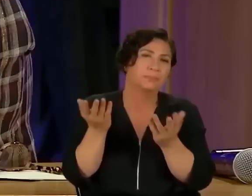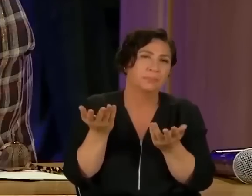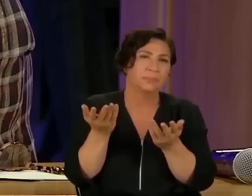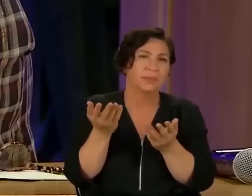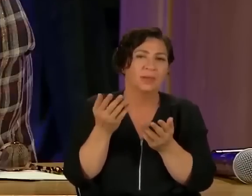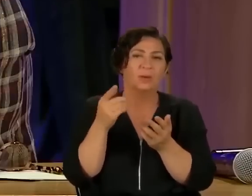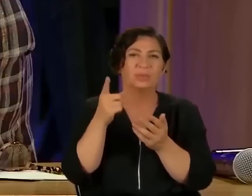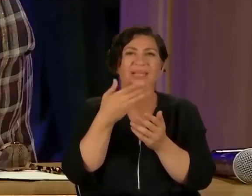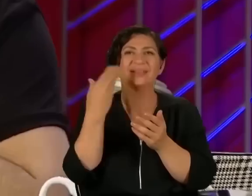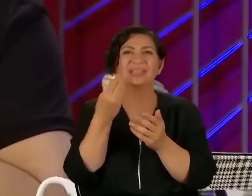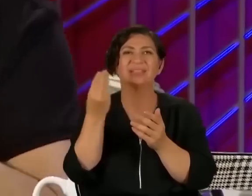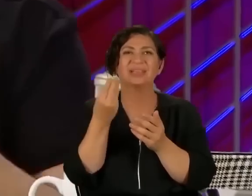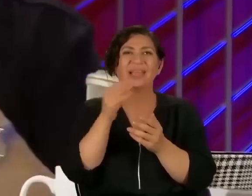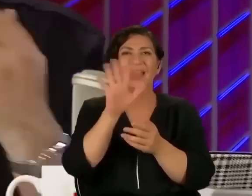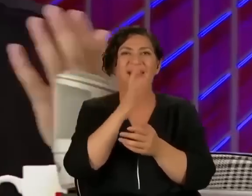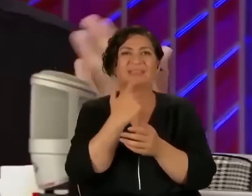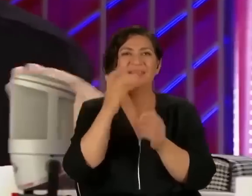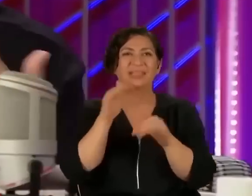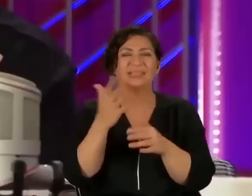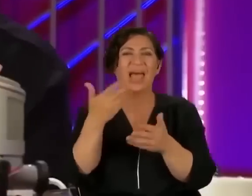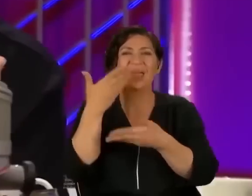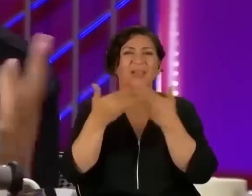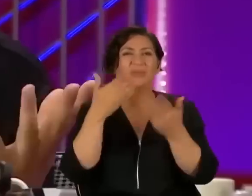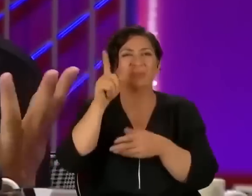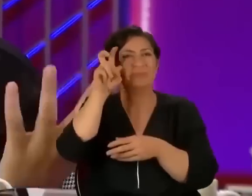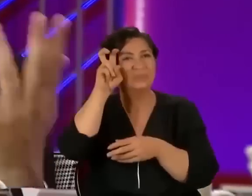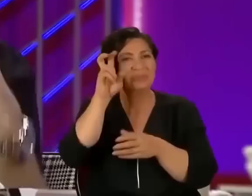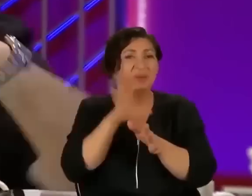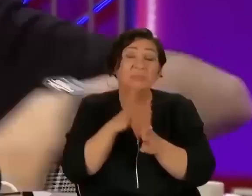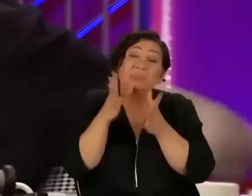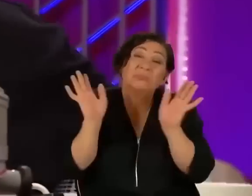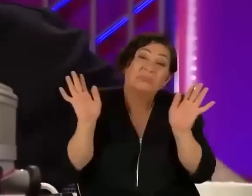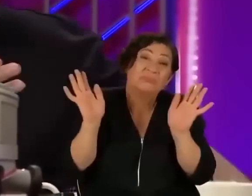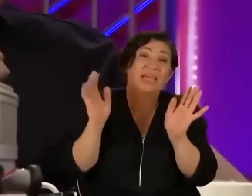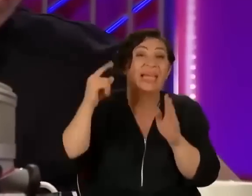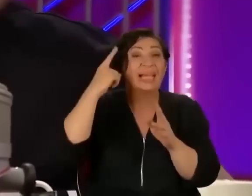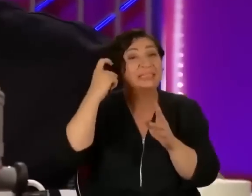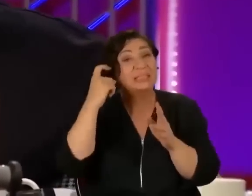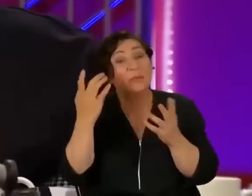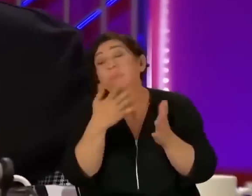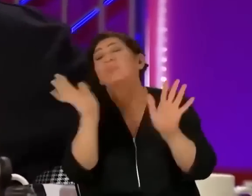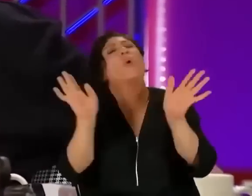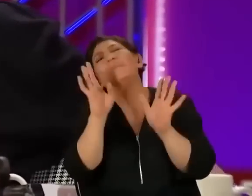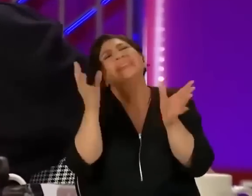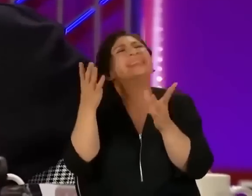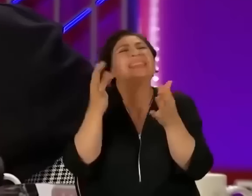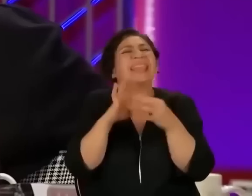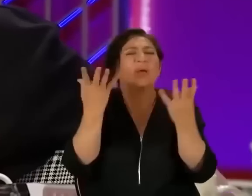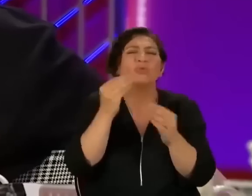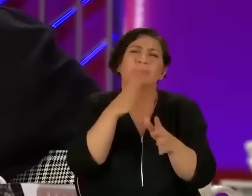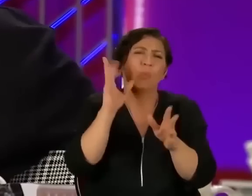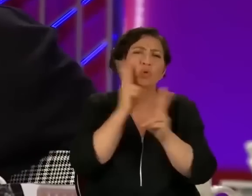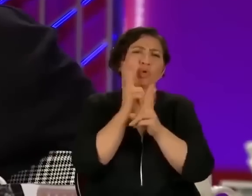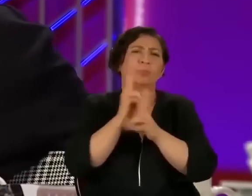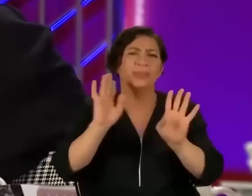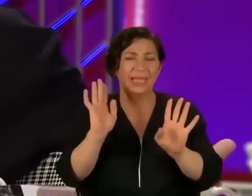Çünkü orada genelde gençler var. Herhalde sen 50 yaşına geldin hala ne anlatıyorsun gibi bir psikoloji mi vardı bilmiyorum. Veya İsrailli diye. Belki bilmiyorum. Orada bir öyle bir yaklaşım